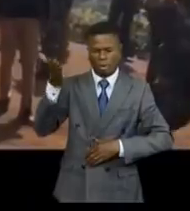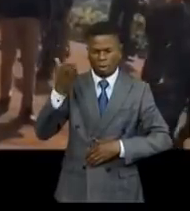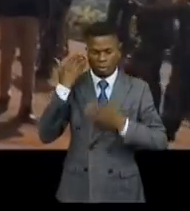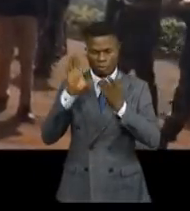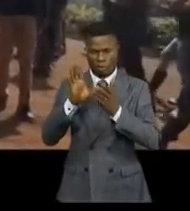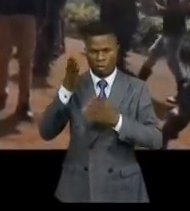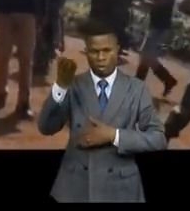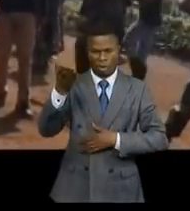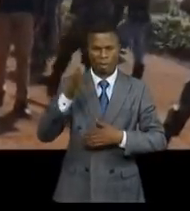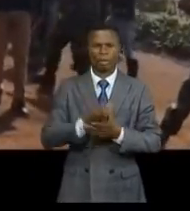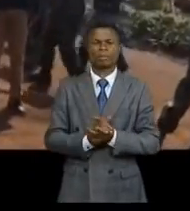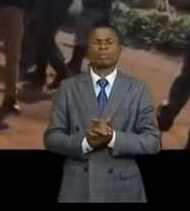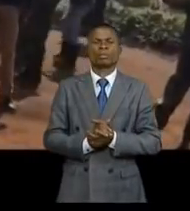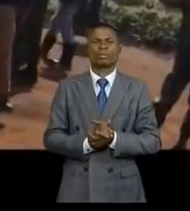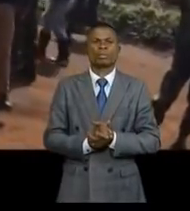commentaires.